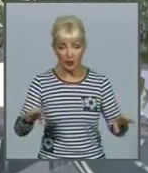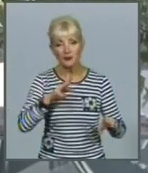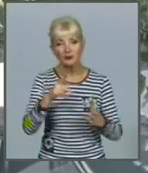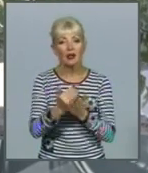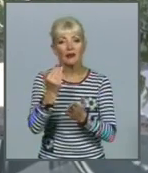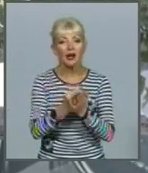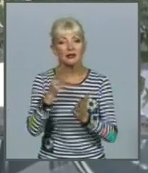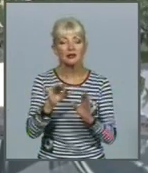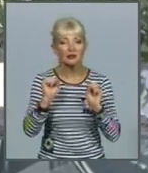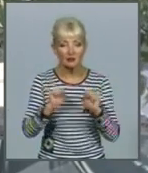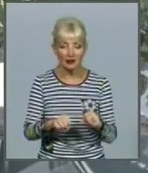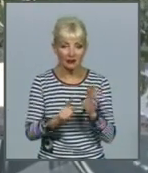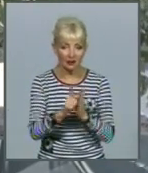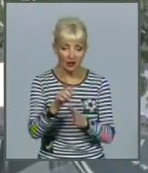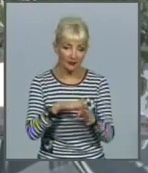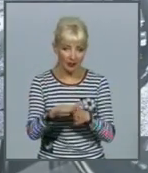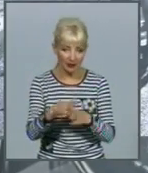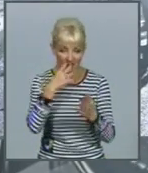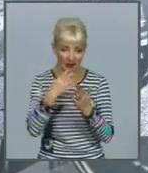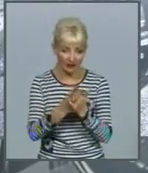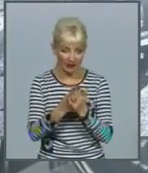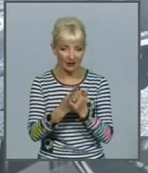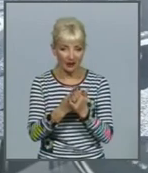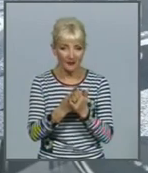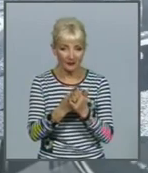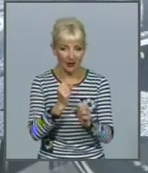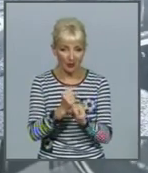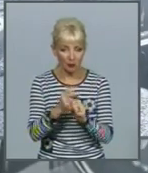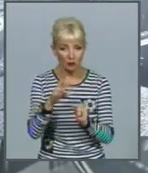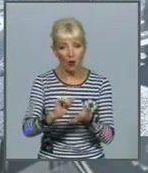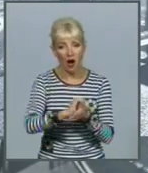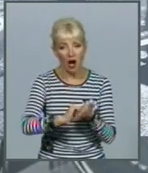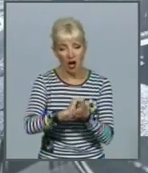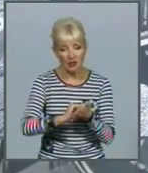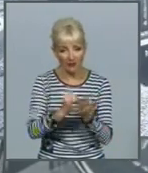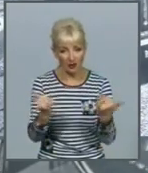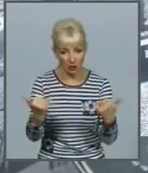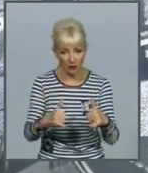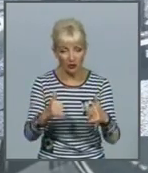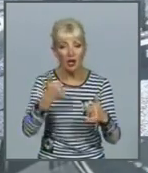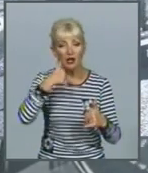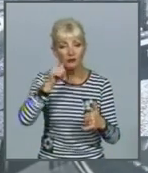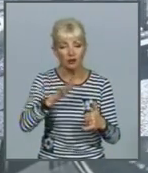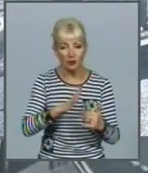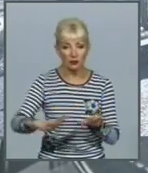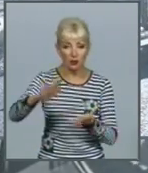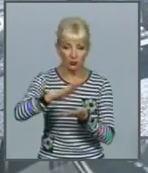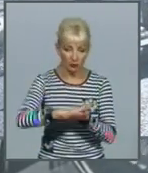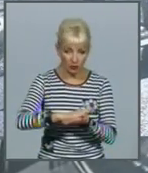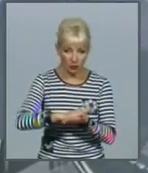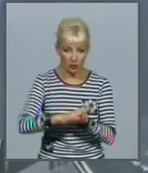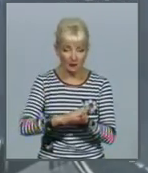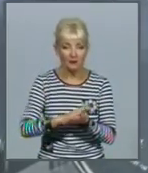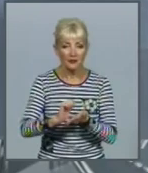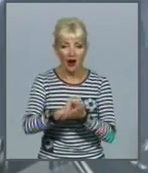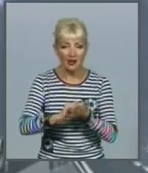приступить к выполнению своей части работ по асфальтировке. Вчера был уложен выравнивающий слой асфальтобетона, сегодня укладываем